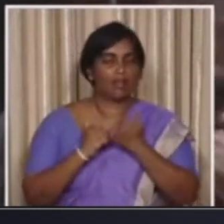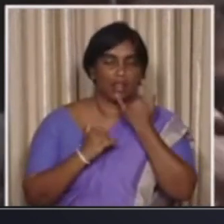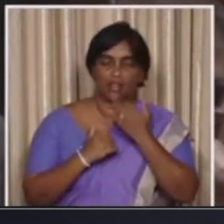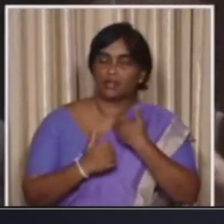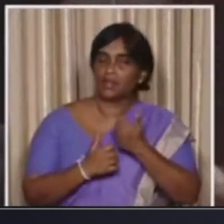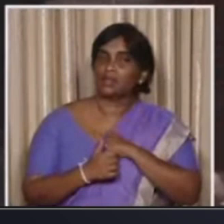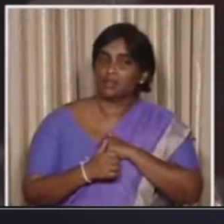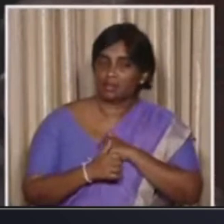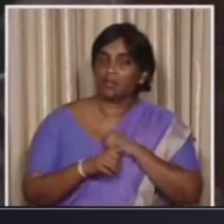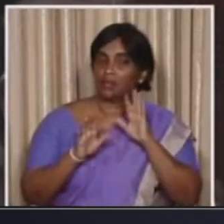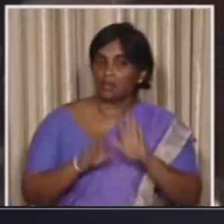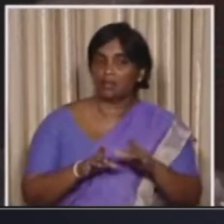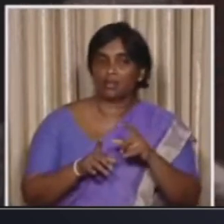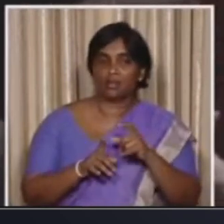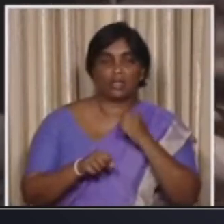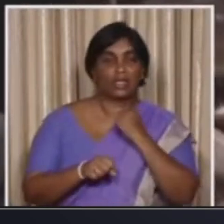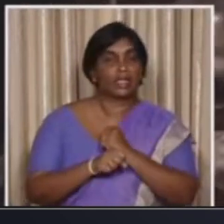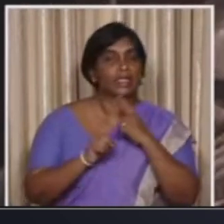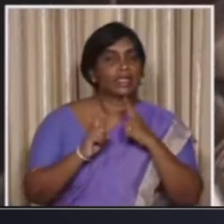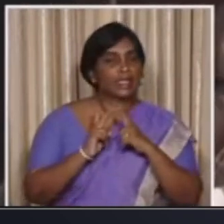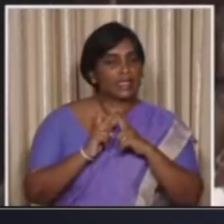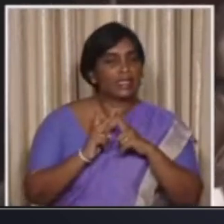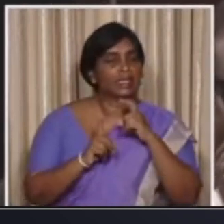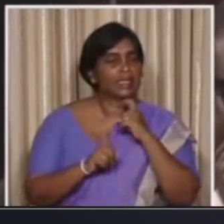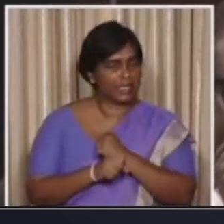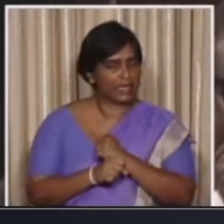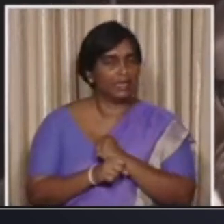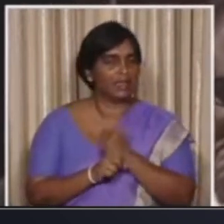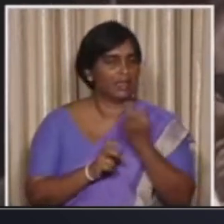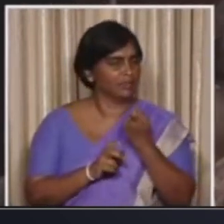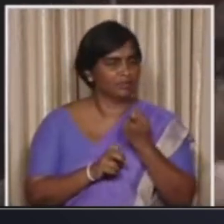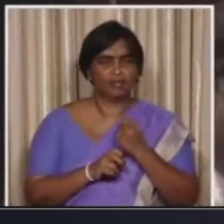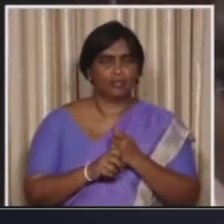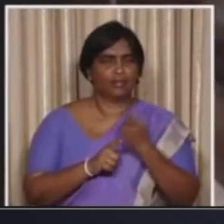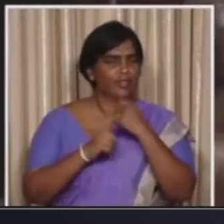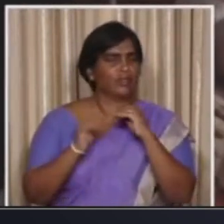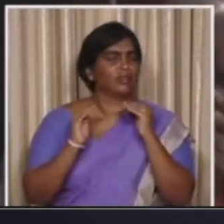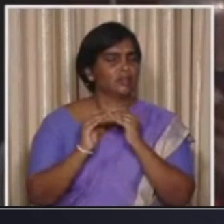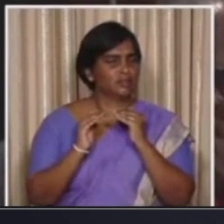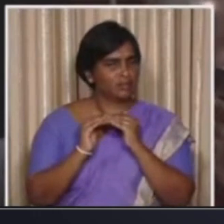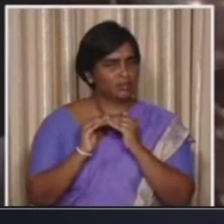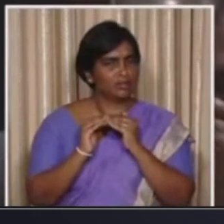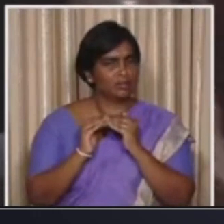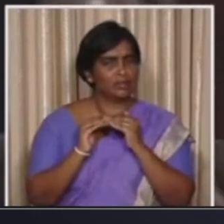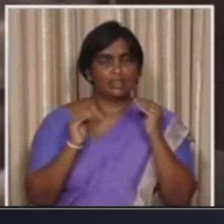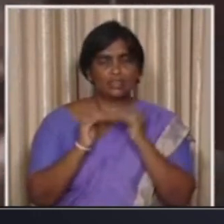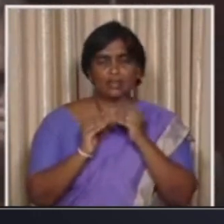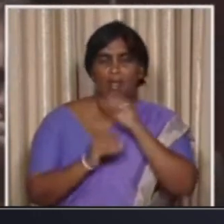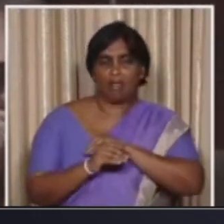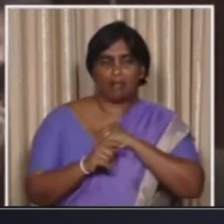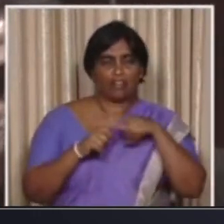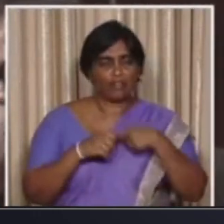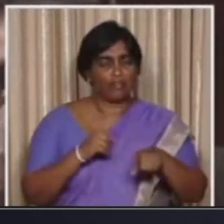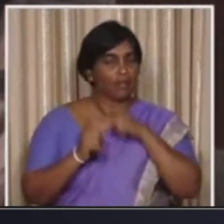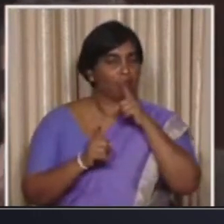කැමැති දැන් මේ ගිග් ආර්ථිකයක් මේ සමජාතික නැත්නම් සමජීවී කතා ආයවැය ගිනන